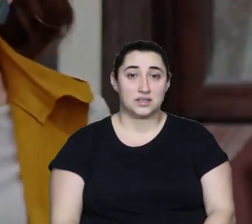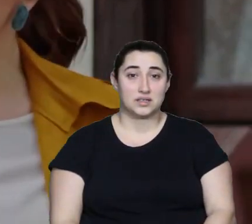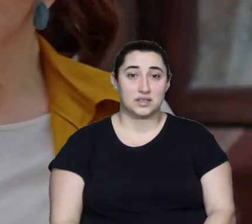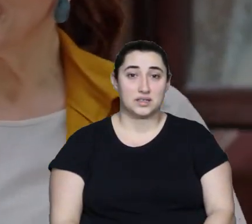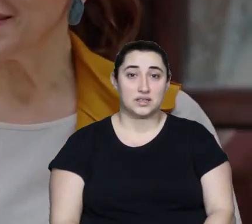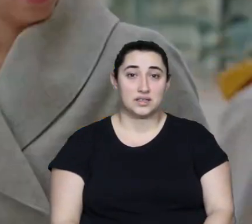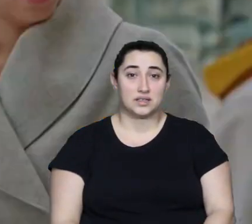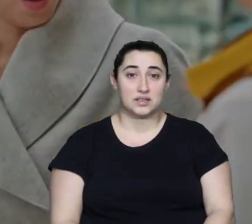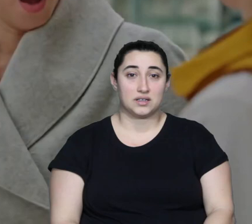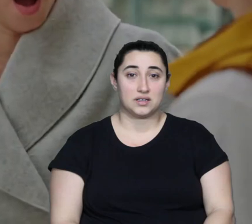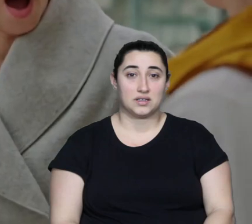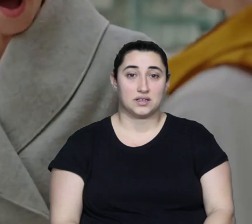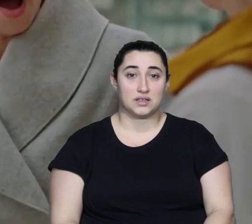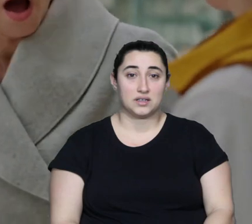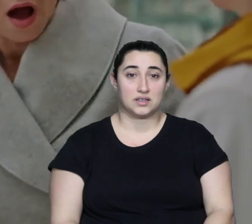Nazmiye'nin ağzı bir karış açıldı.